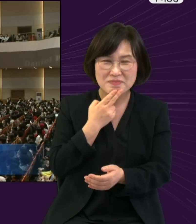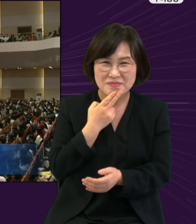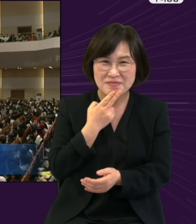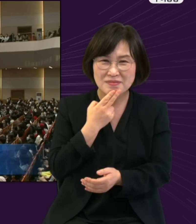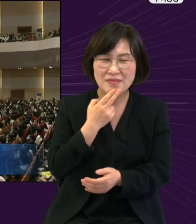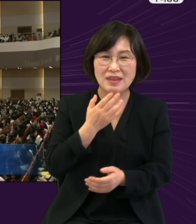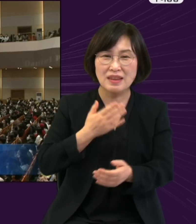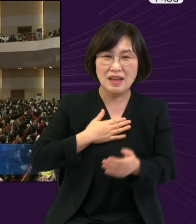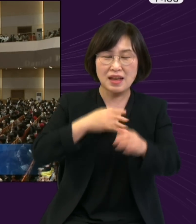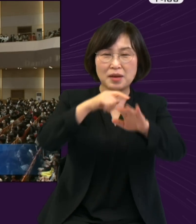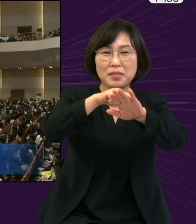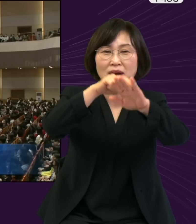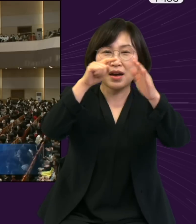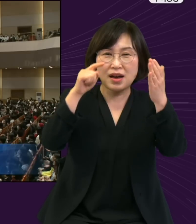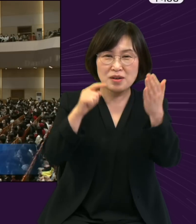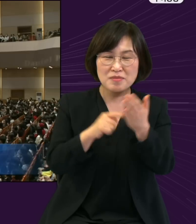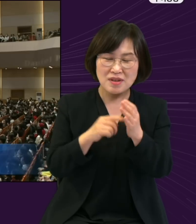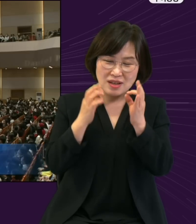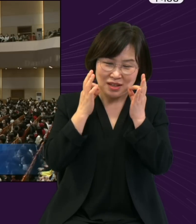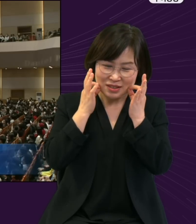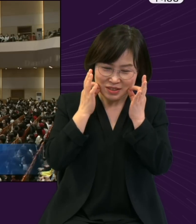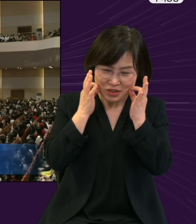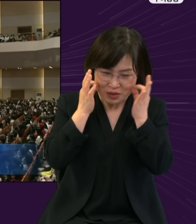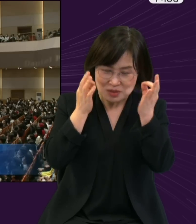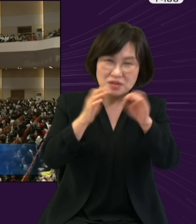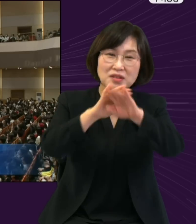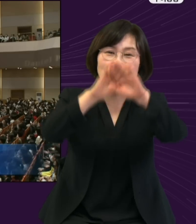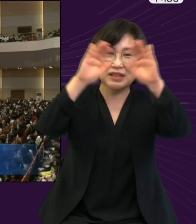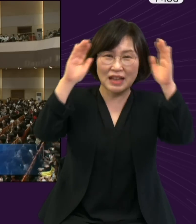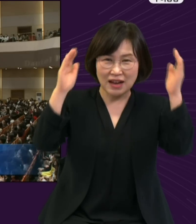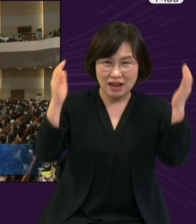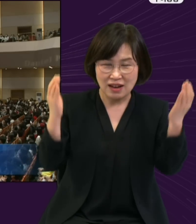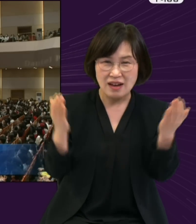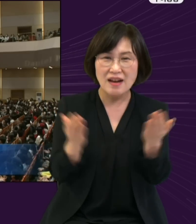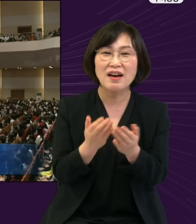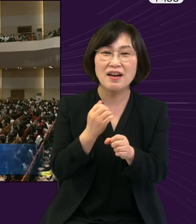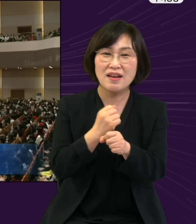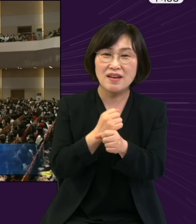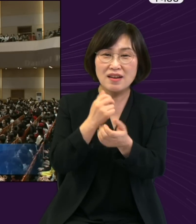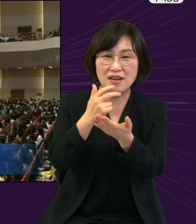내 맘과 정성 다해 주